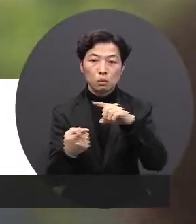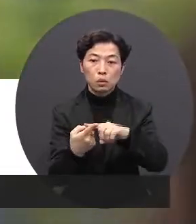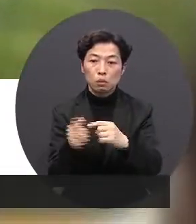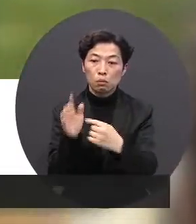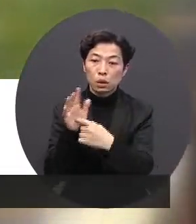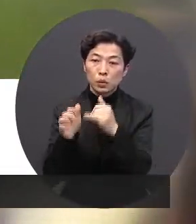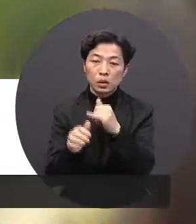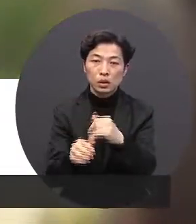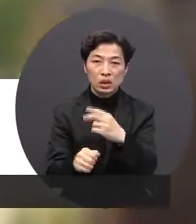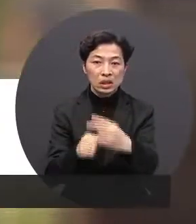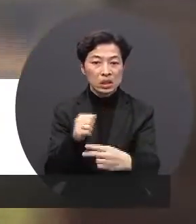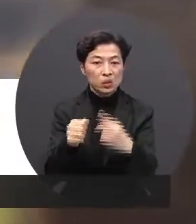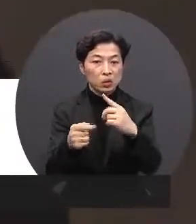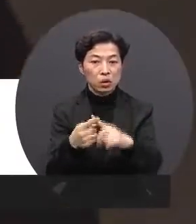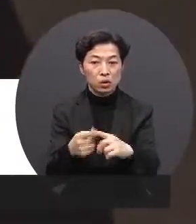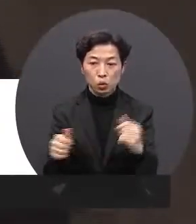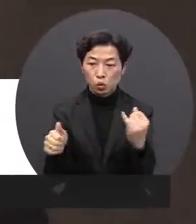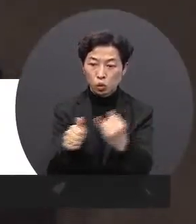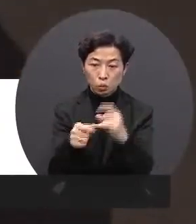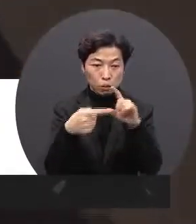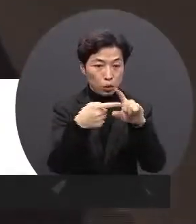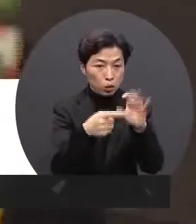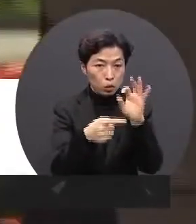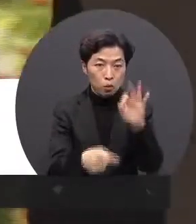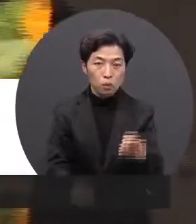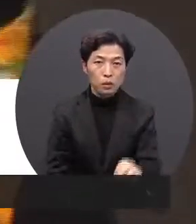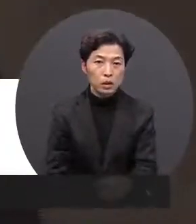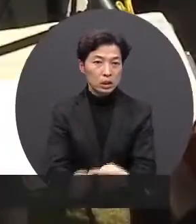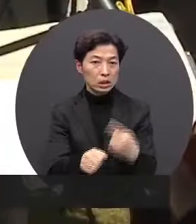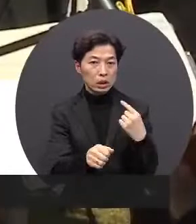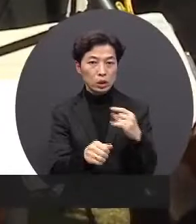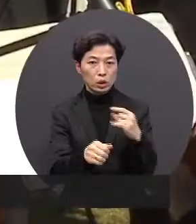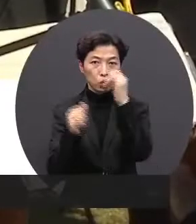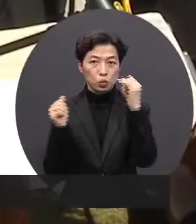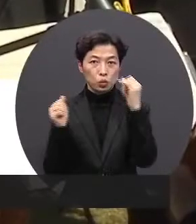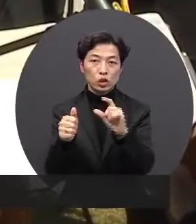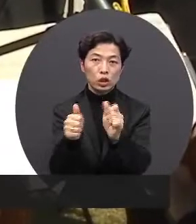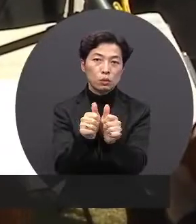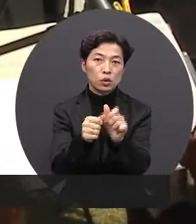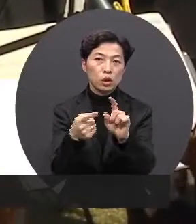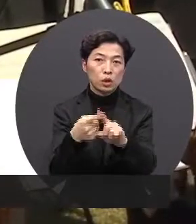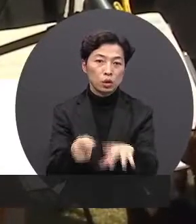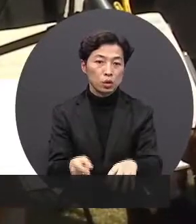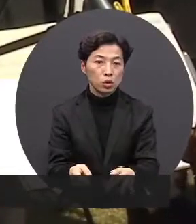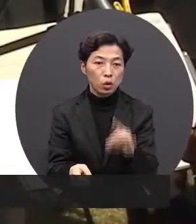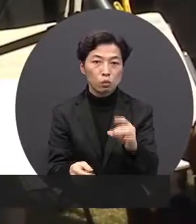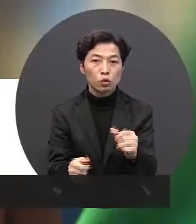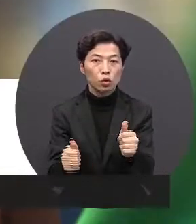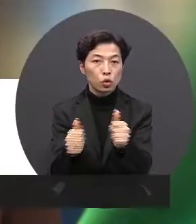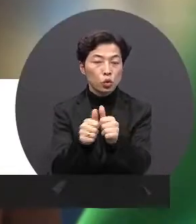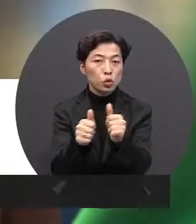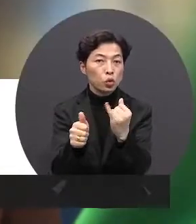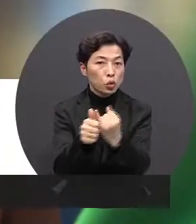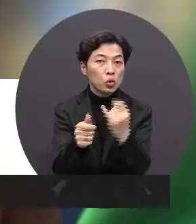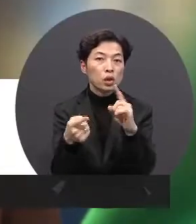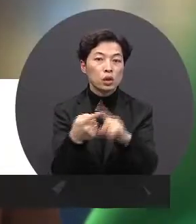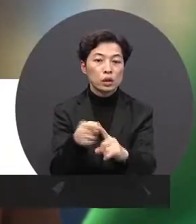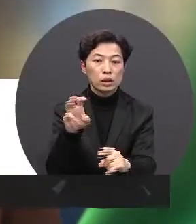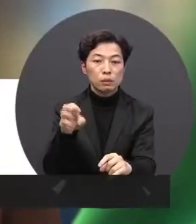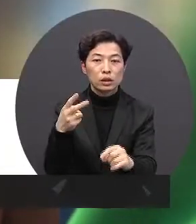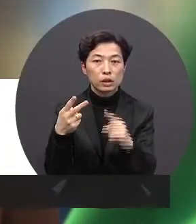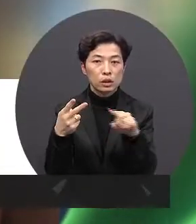2년치 시도별 평균 혼인 연령을 보면 지난해 충북 남성의 평균 초혼 연령은